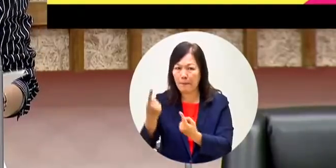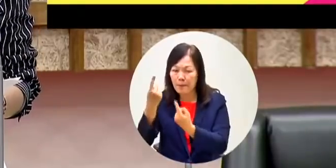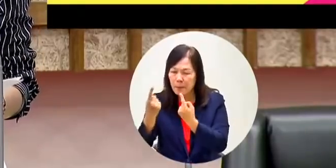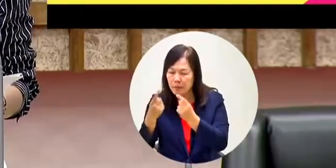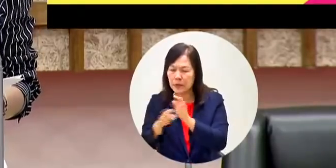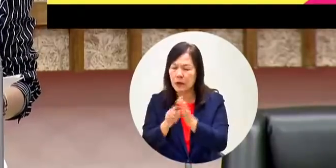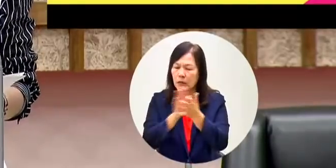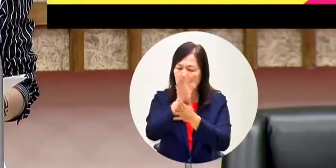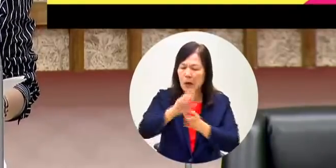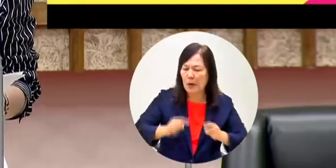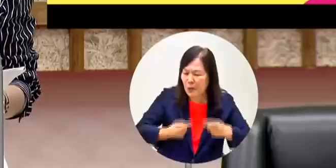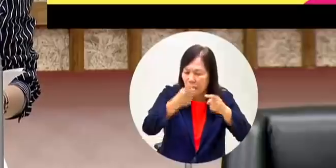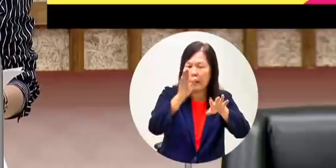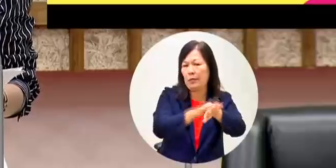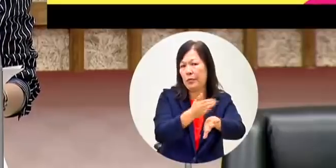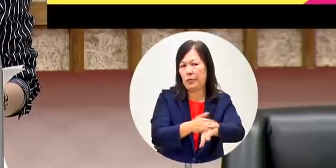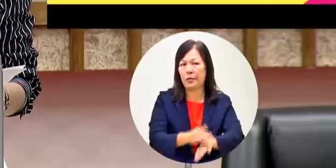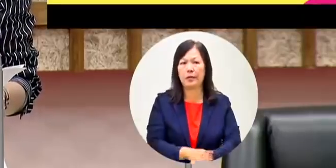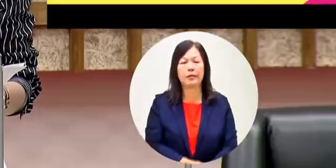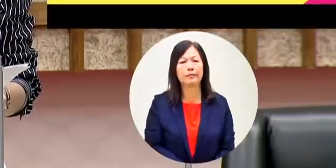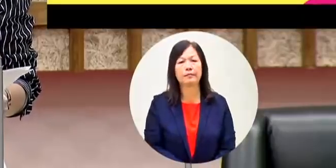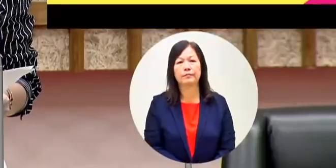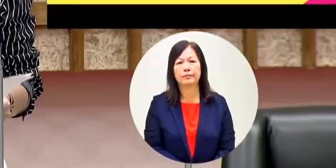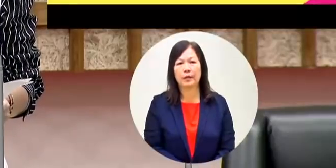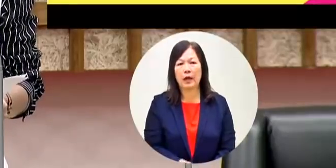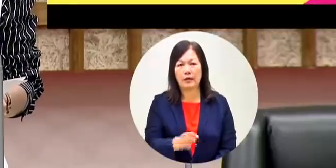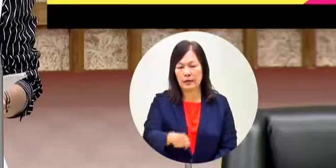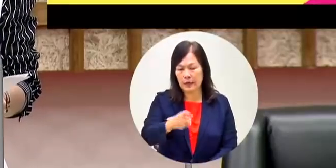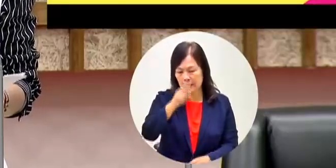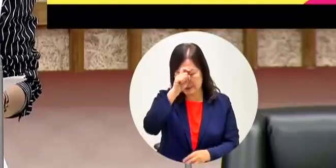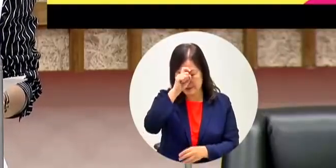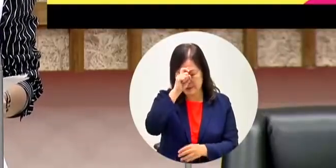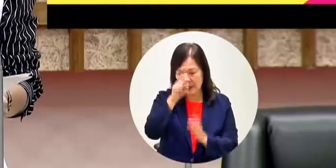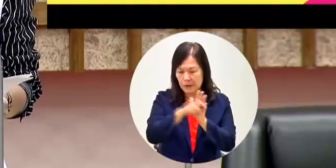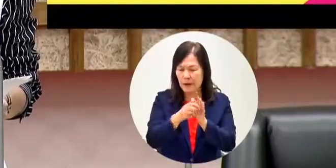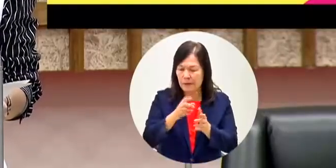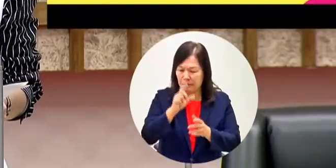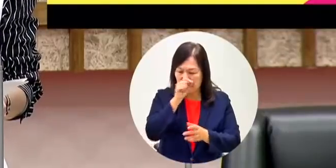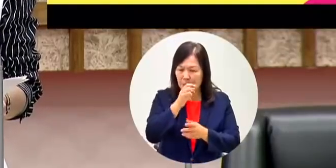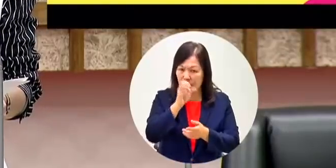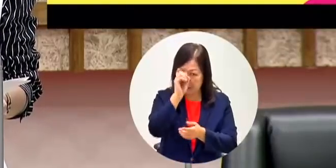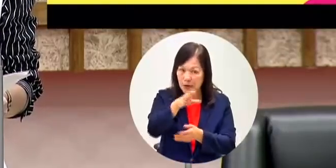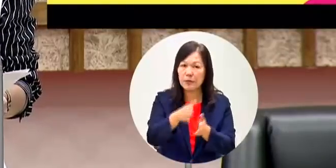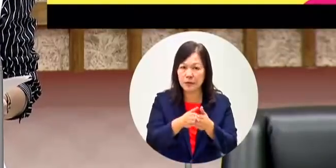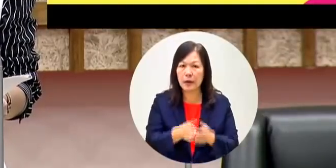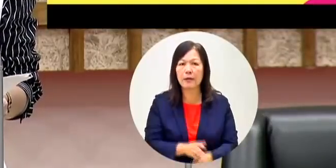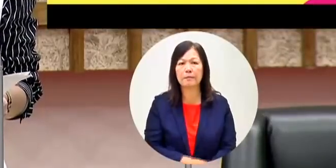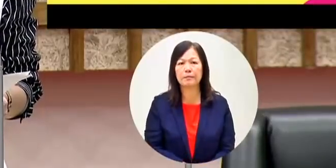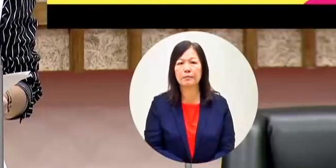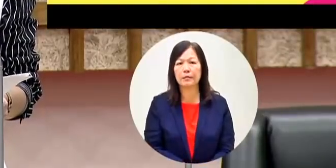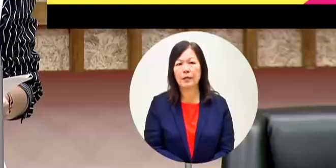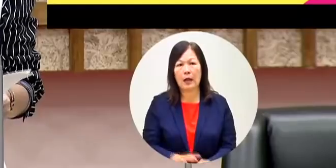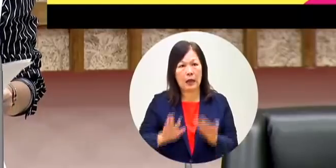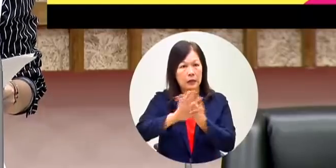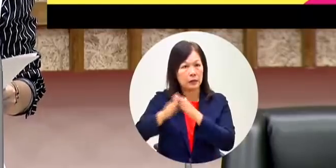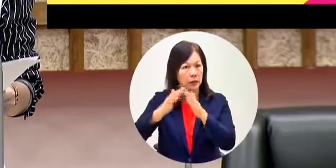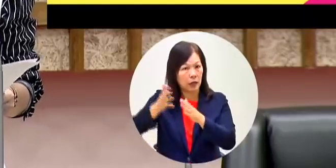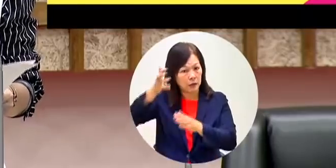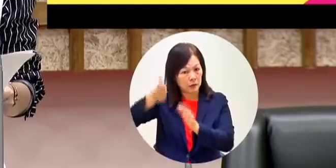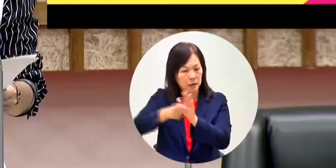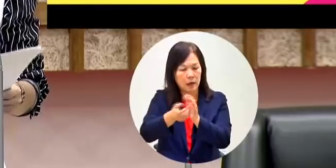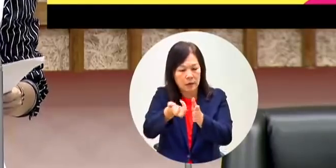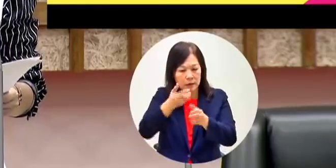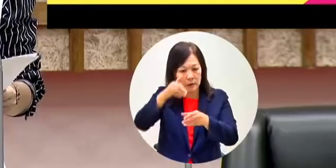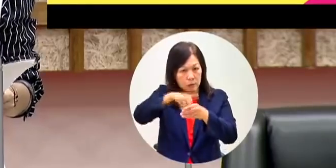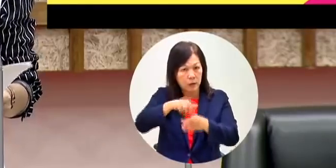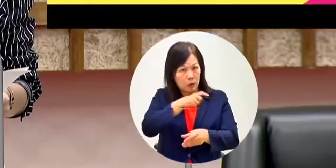发生，这一点是要特别的提醒。那其他呢，市长你选前呢也提出了一些呢